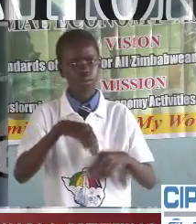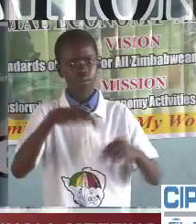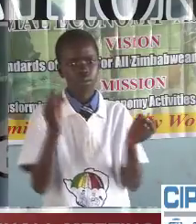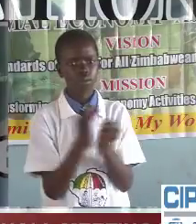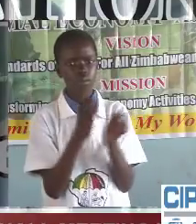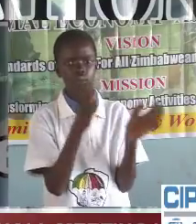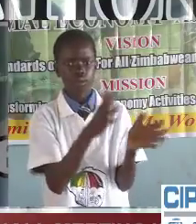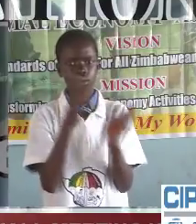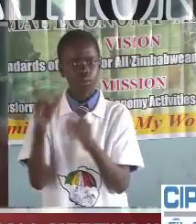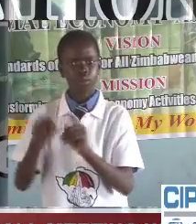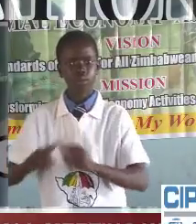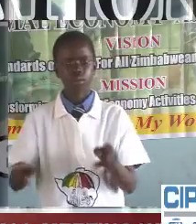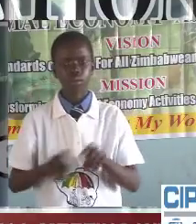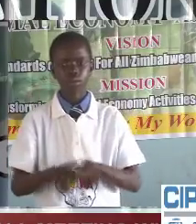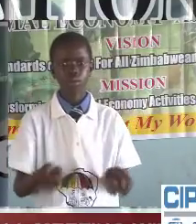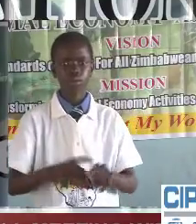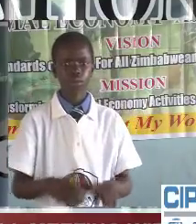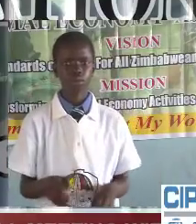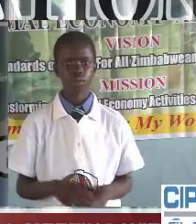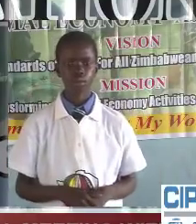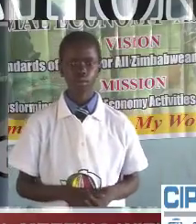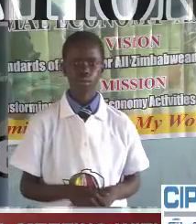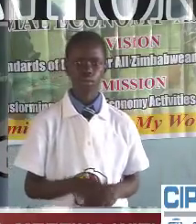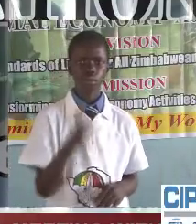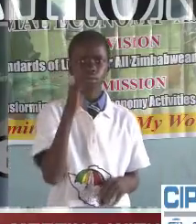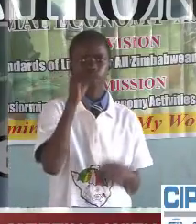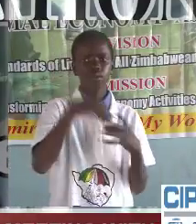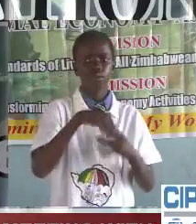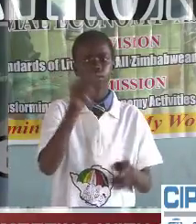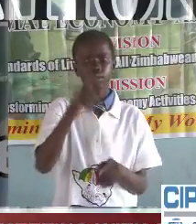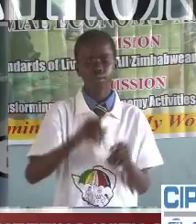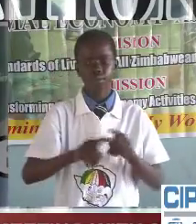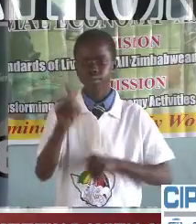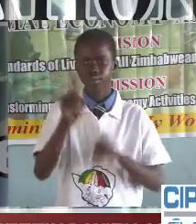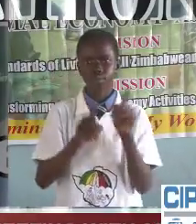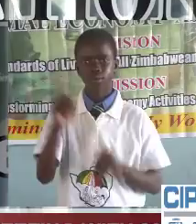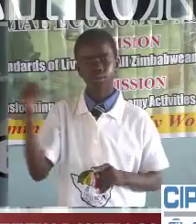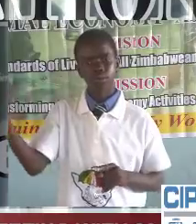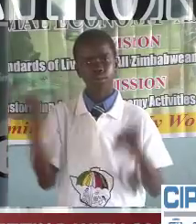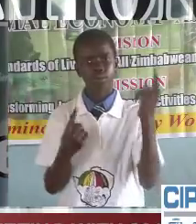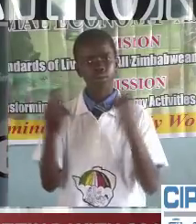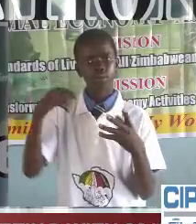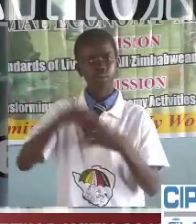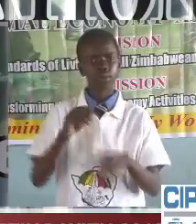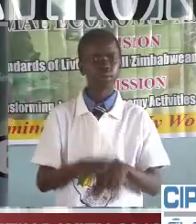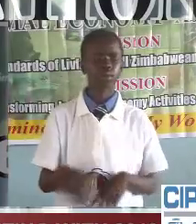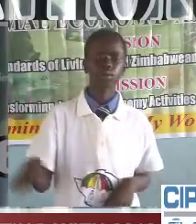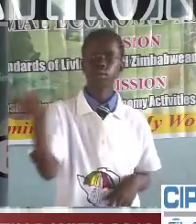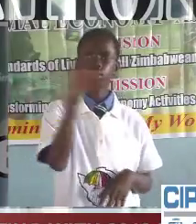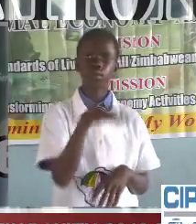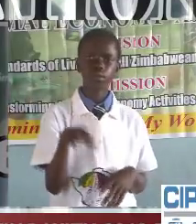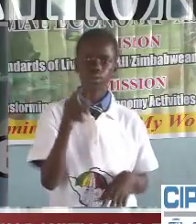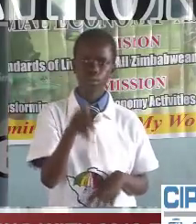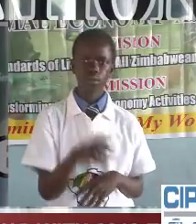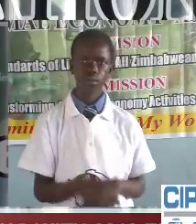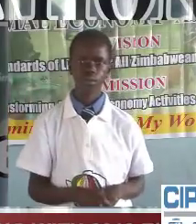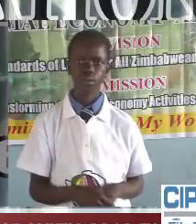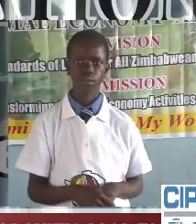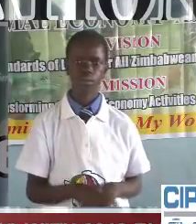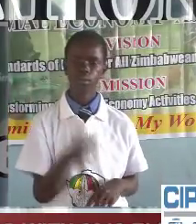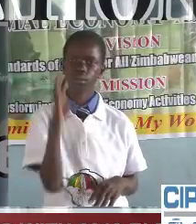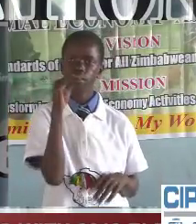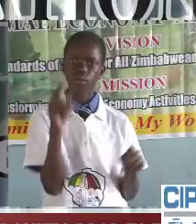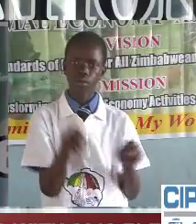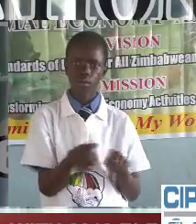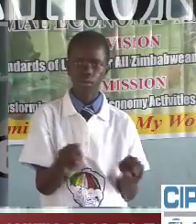mapati akasiyana siyana atiri kunosangana nawoko saka debate umwe aidhonzera kwake aidhonzera kwake kuti anzi tisu ende for example